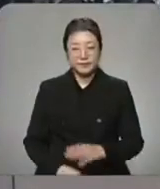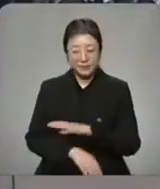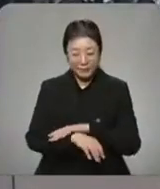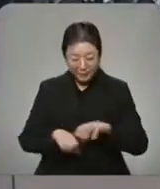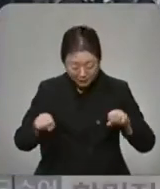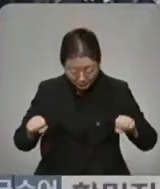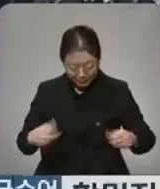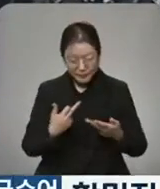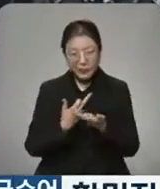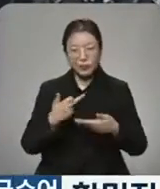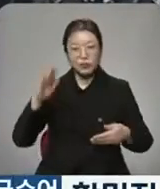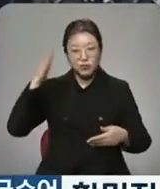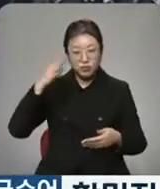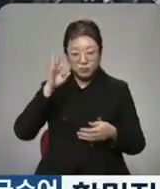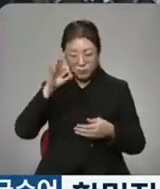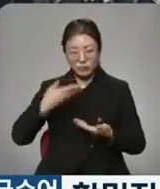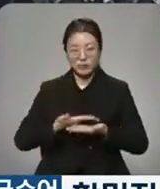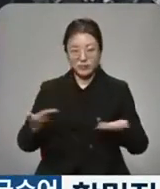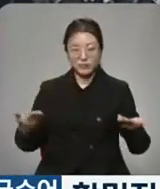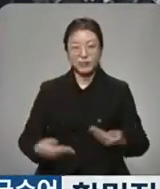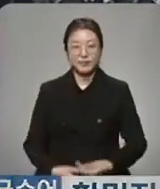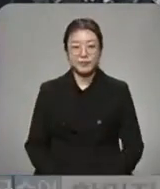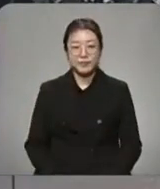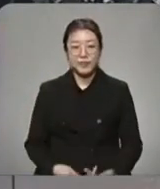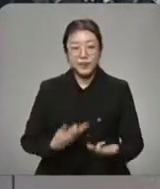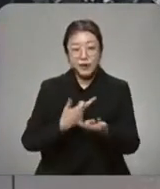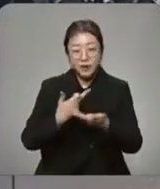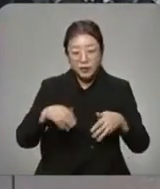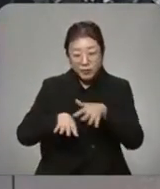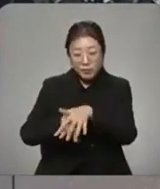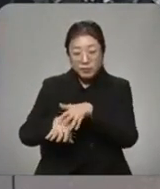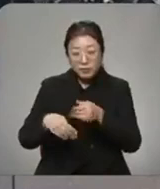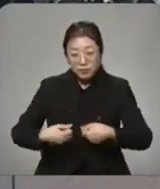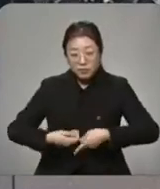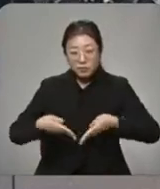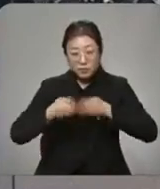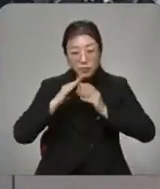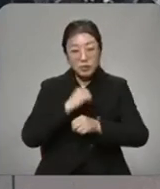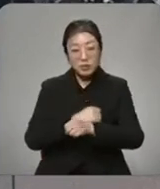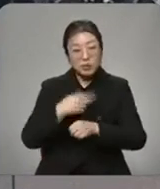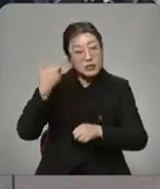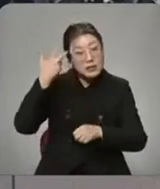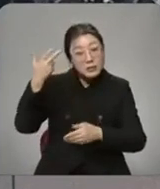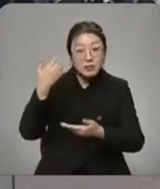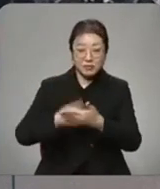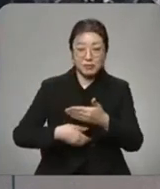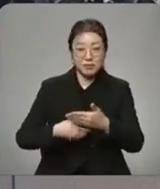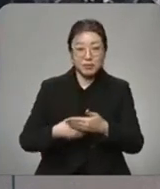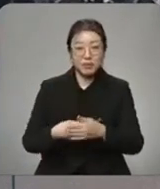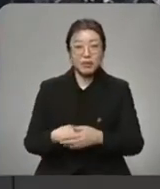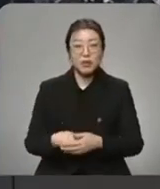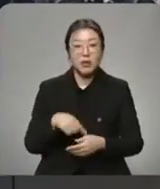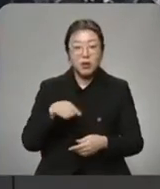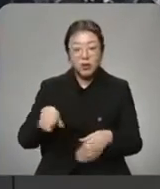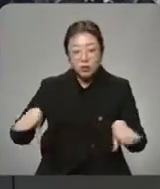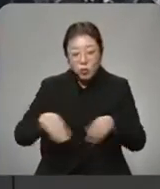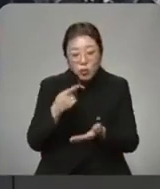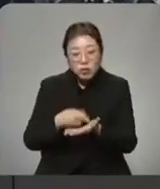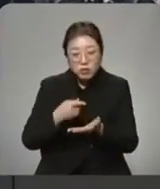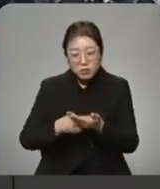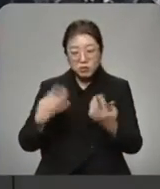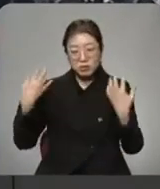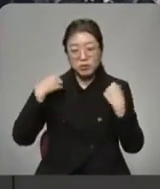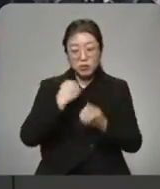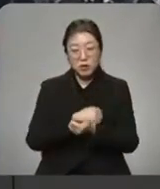여러분 안녕하십니까? 9시 강원 뉴스입니다. 강원특별자치도 출범이 이제 70여일 앞으로 다가왔습니다. 국무총리가